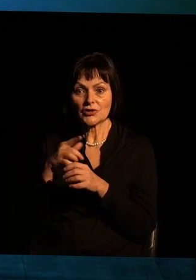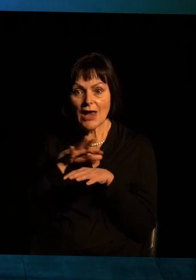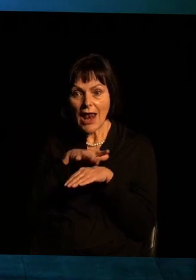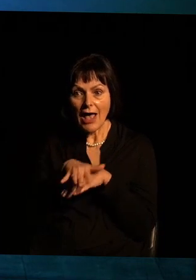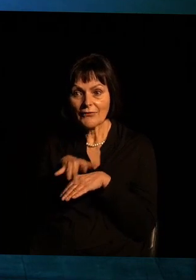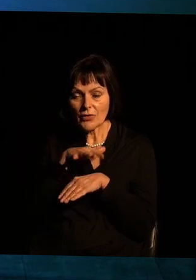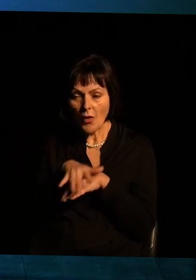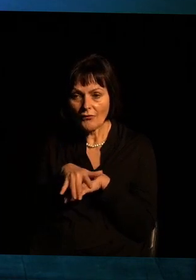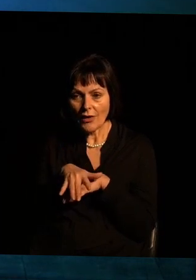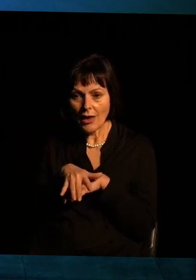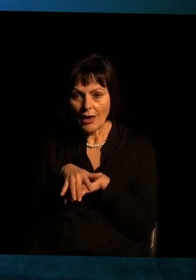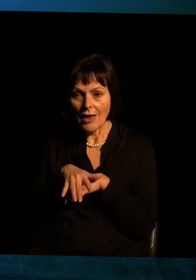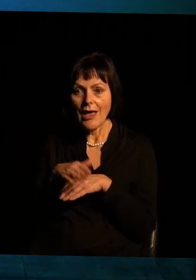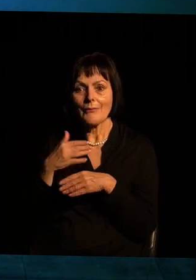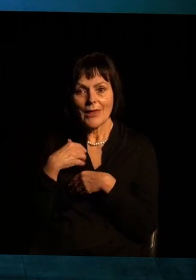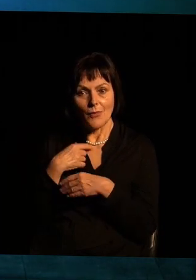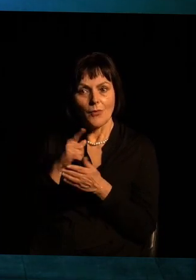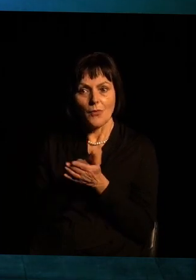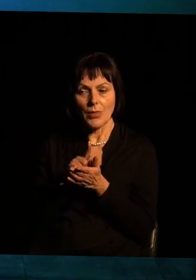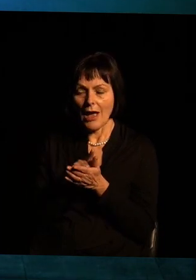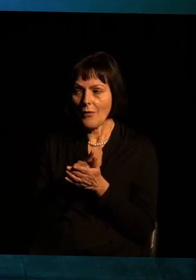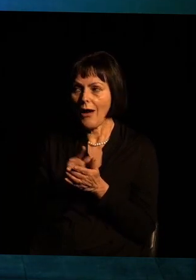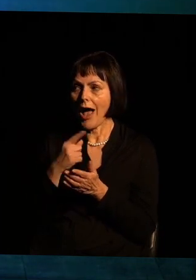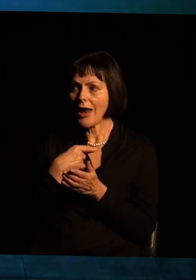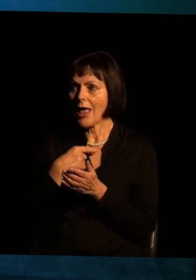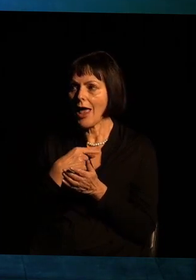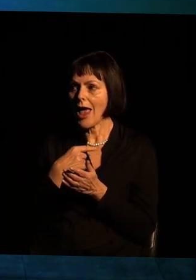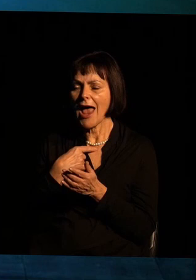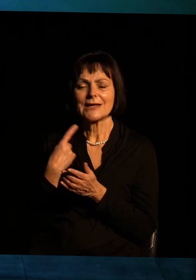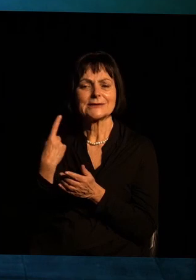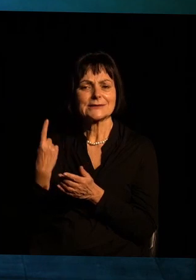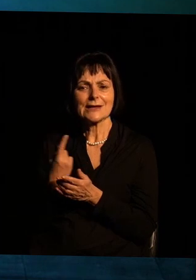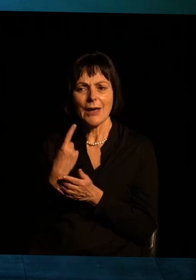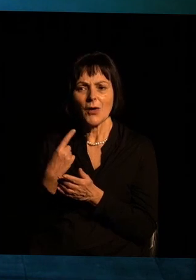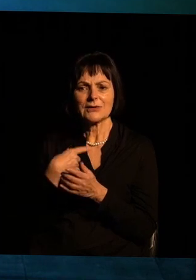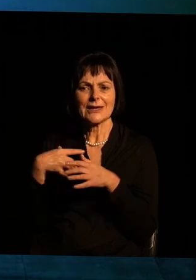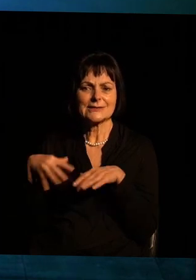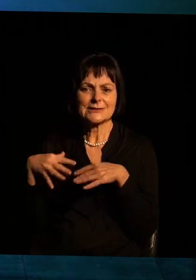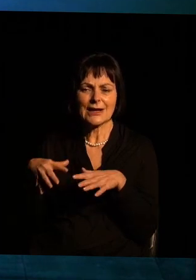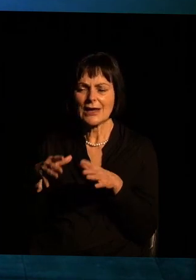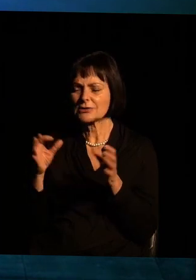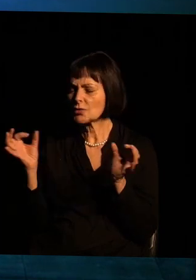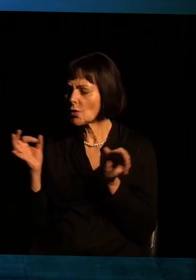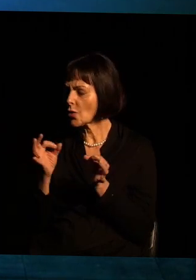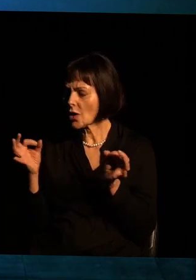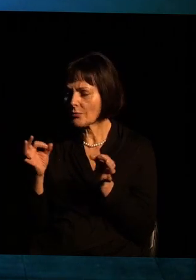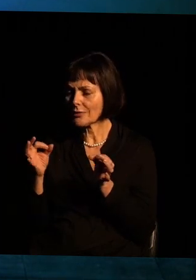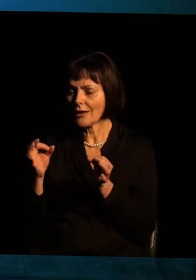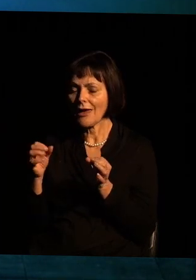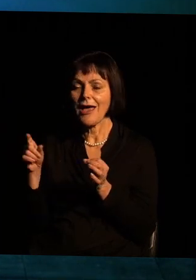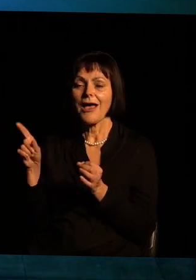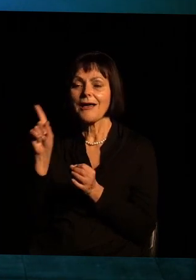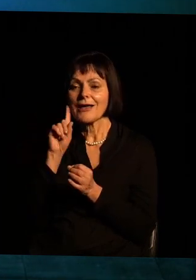lawinowym. Oczywiście miałem dużą satysfakcję, natomiast no niesamowicie samotnie, dużo stresu przeżyłem. Chłopcy